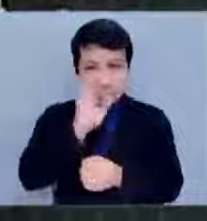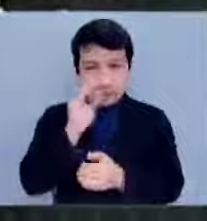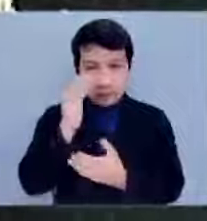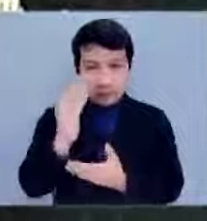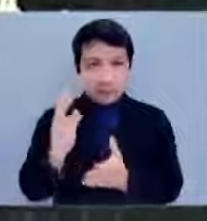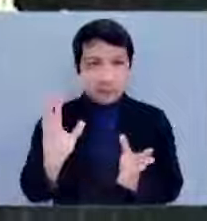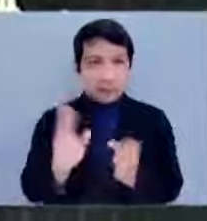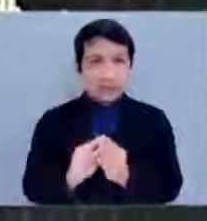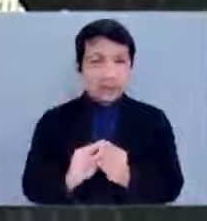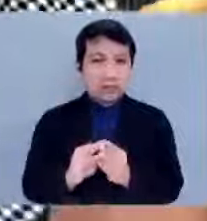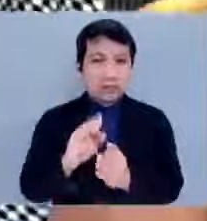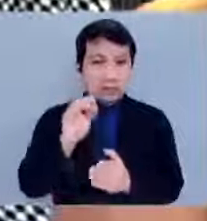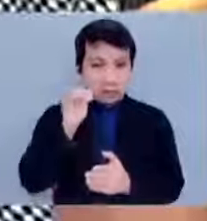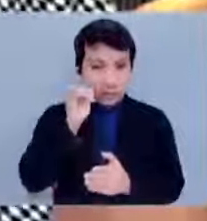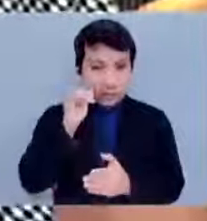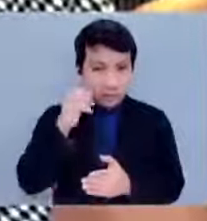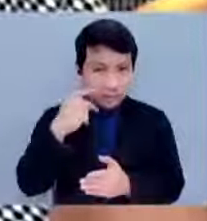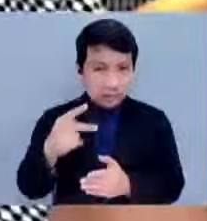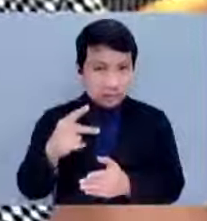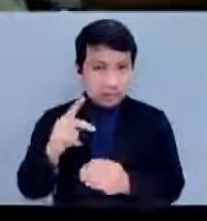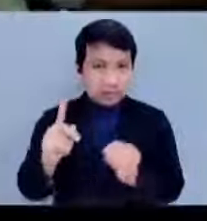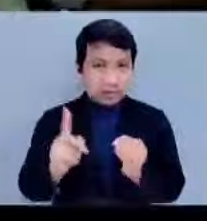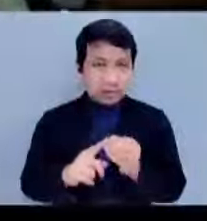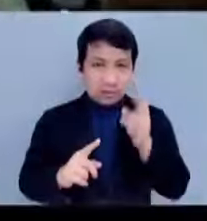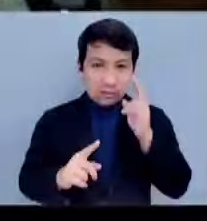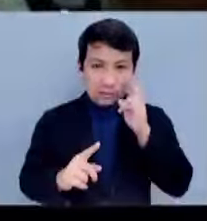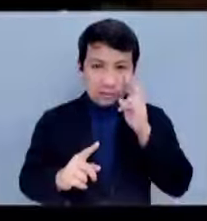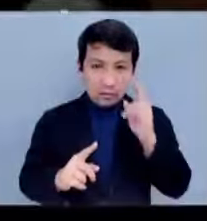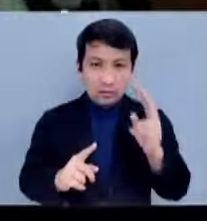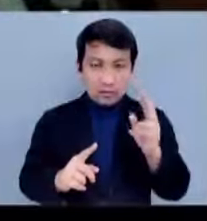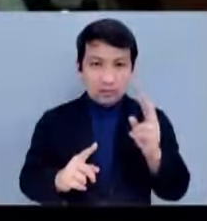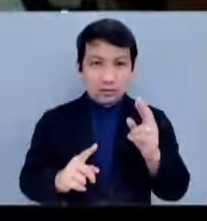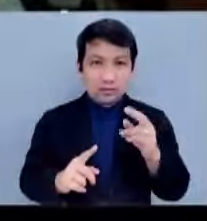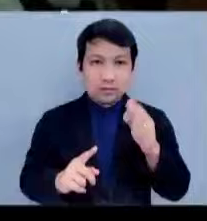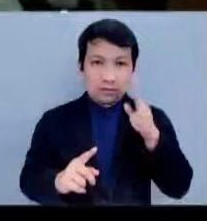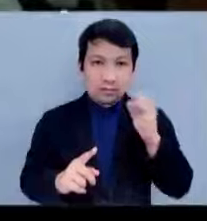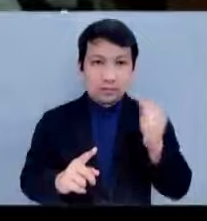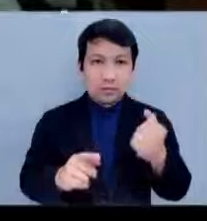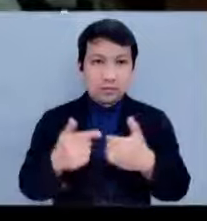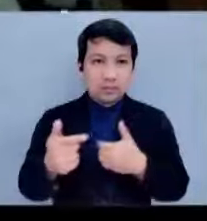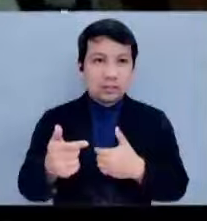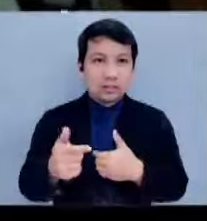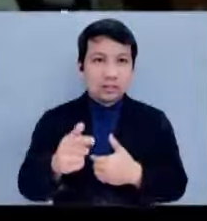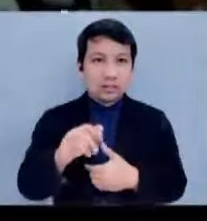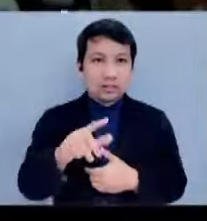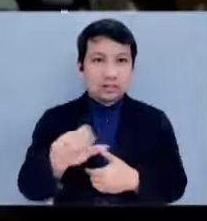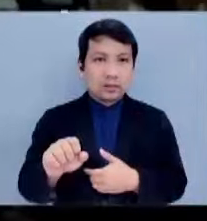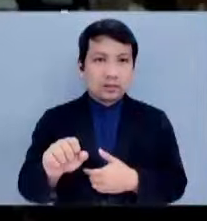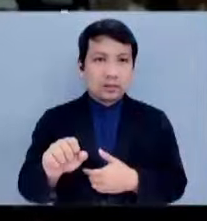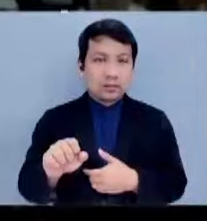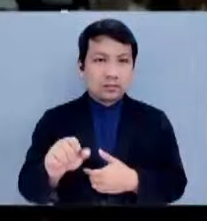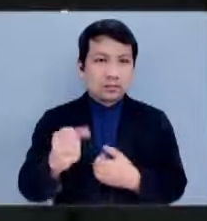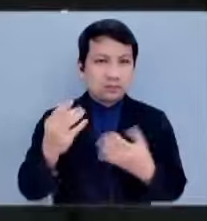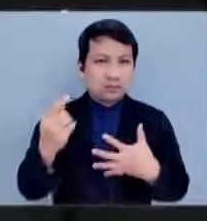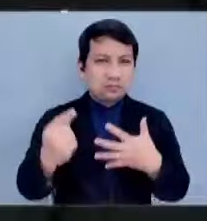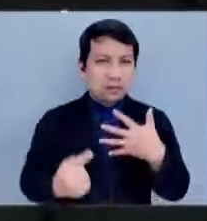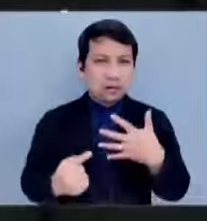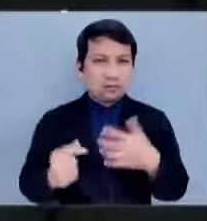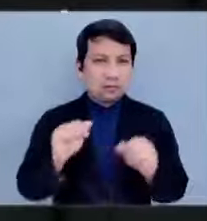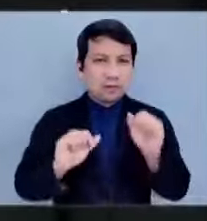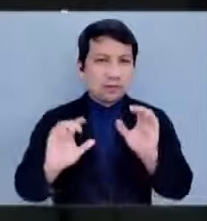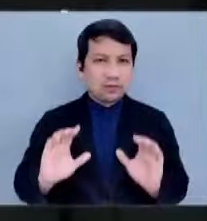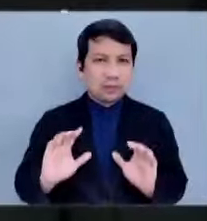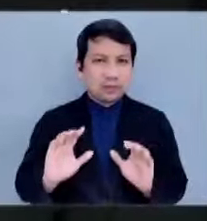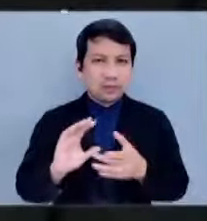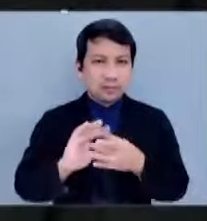na sina Yassi Pressman, Wilbert Ross, Billy Villeta, Yumi Garcia at marami pang iba.